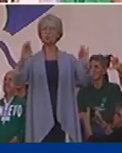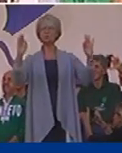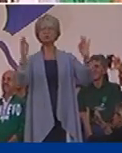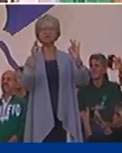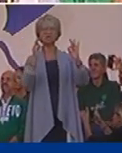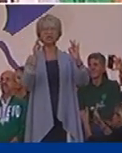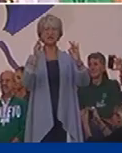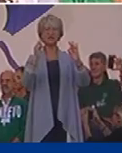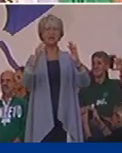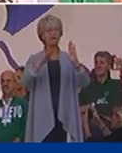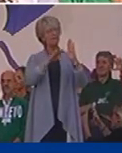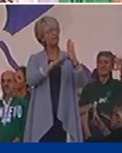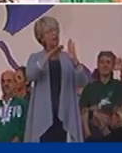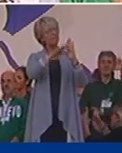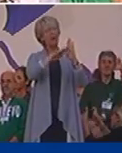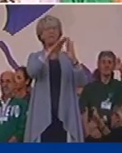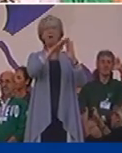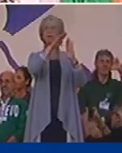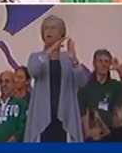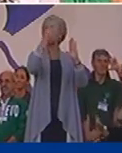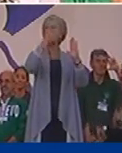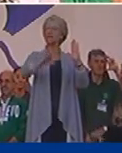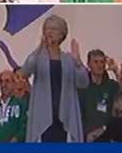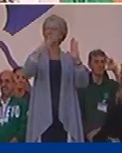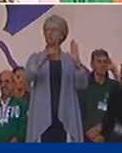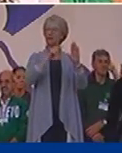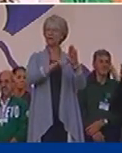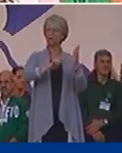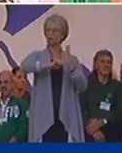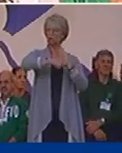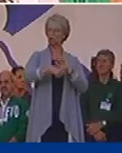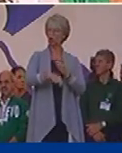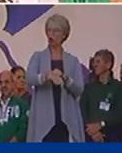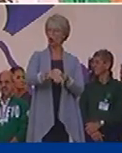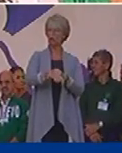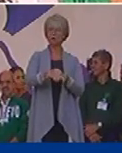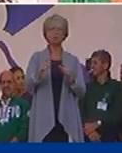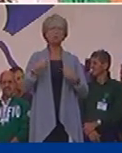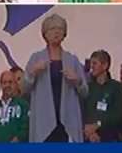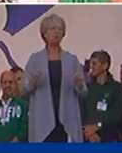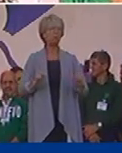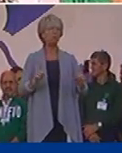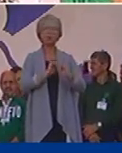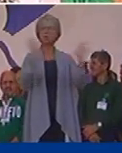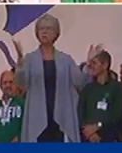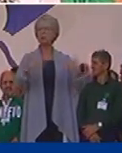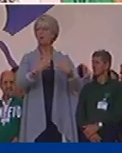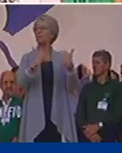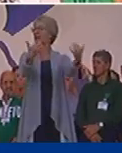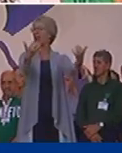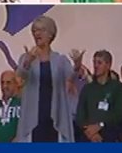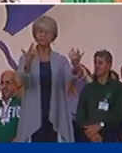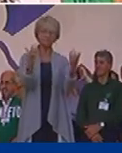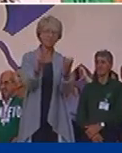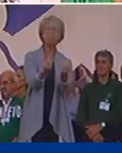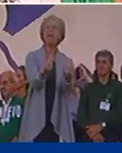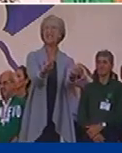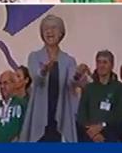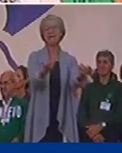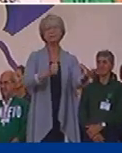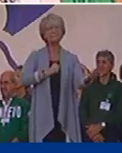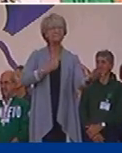delle scalette che vengono rispettate. Noi lo facciamo in un prato un po' bagnato,